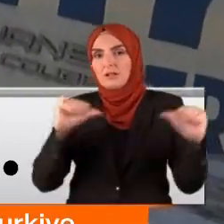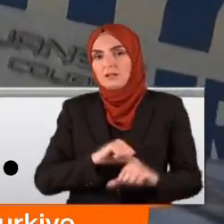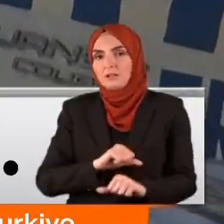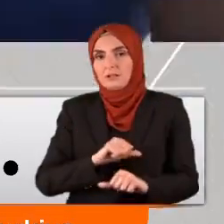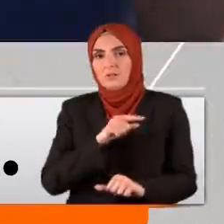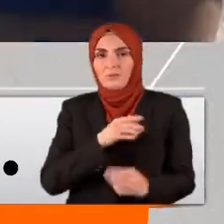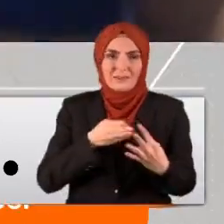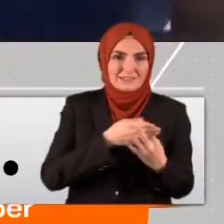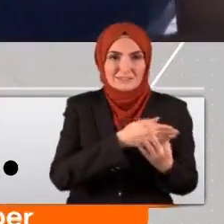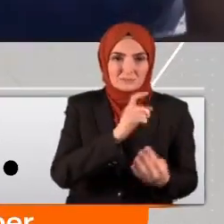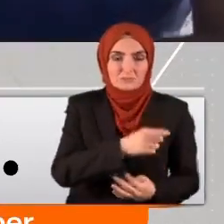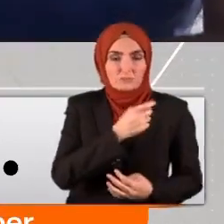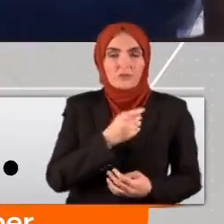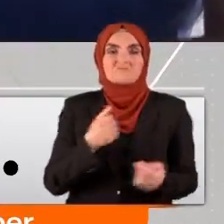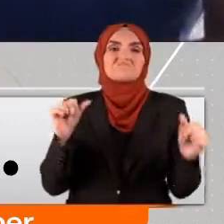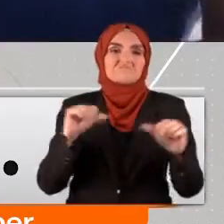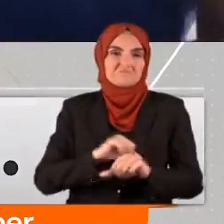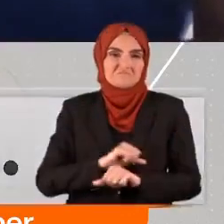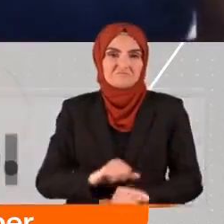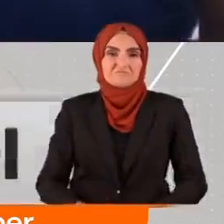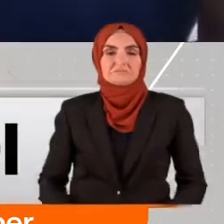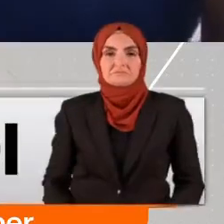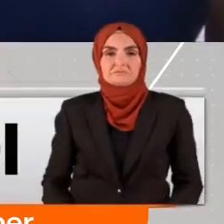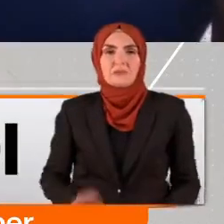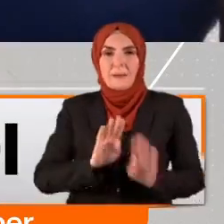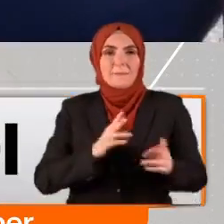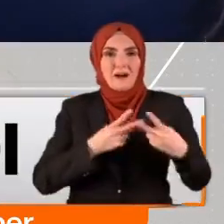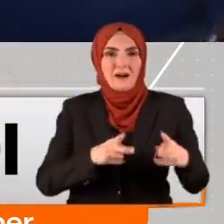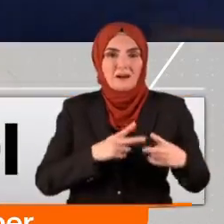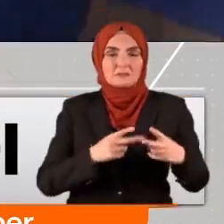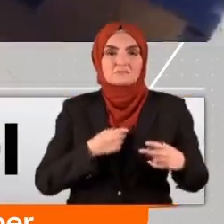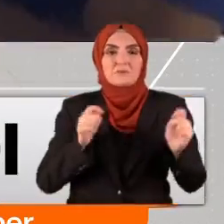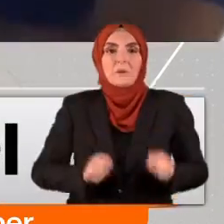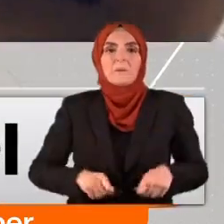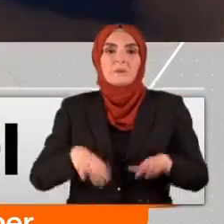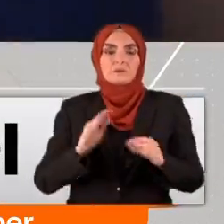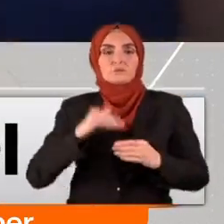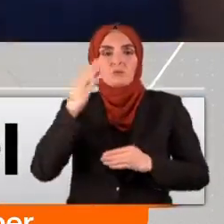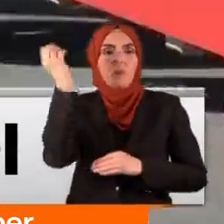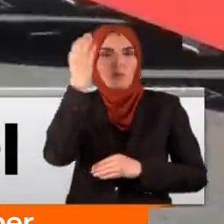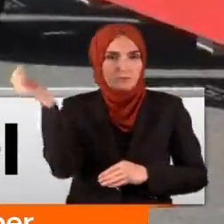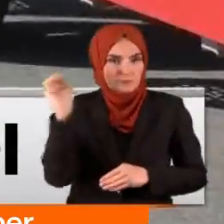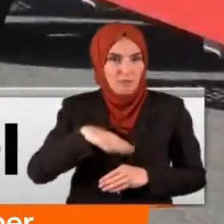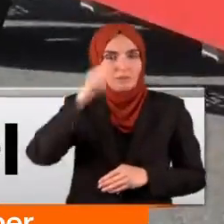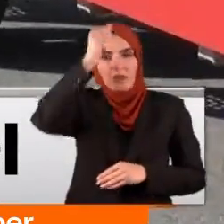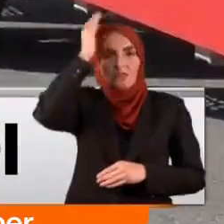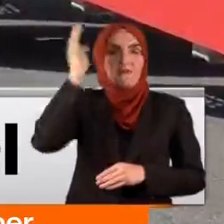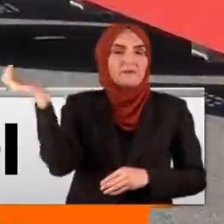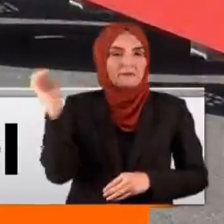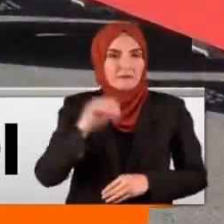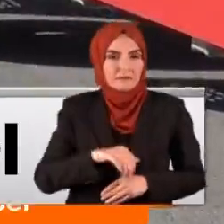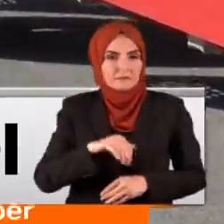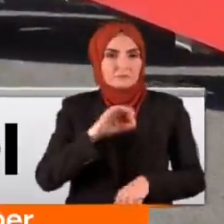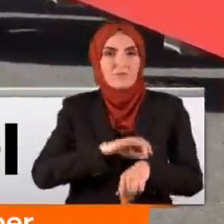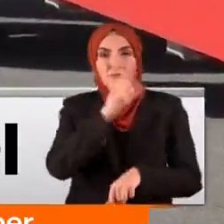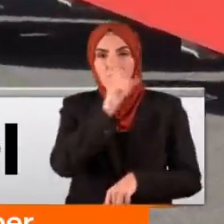mümkün olmadı. Burada insanlar falan müdahale etmeye çalıştı. Kapıları biz açamadık. Ondan sonra zaten arkamızdan ambulans geldi, itfaiye geldi. Doktor Rümeysa